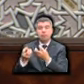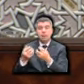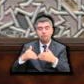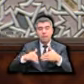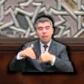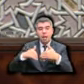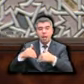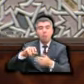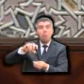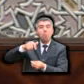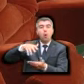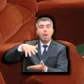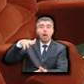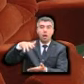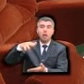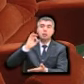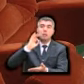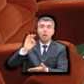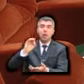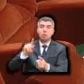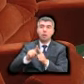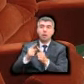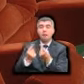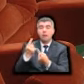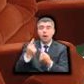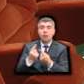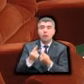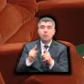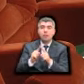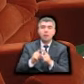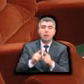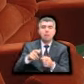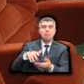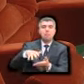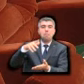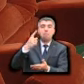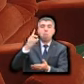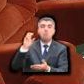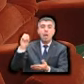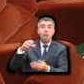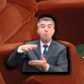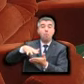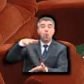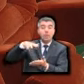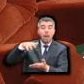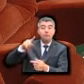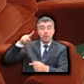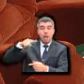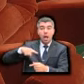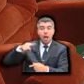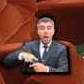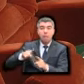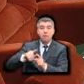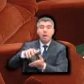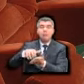عندها عيل بوطه هي راس مالها، وما دوك اللي كيجبدوا الماء 100 بوطه في النهار و80 بوطه في النهار راهما اللي